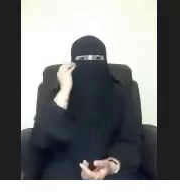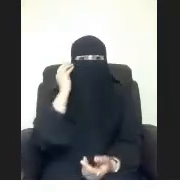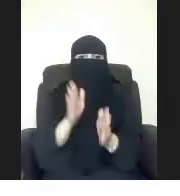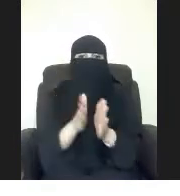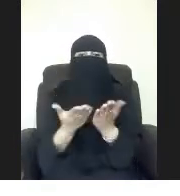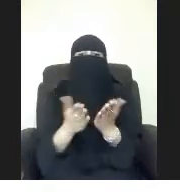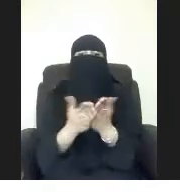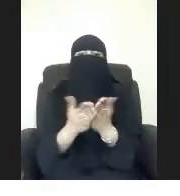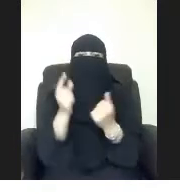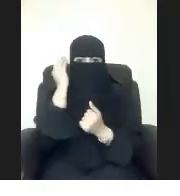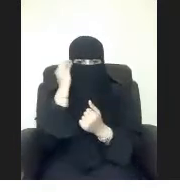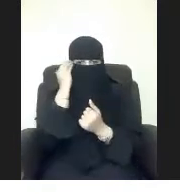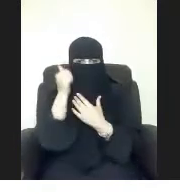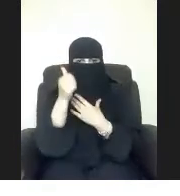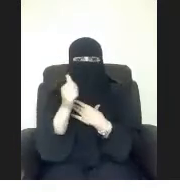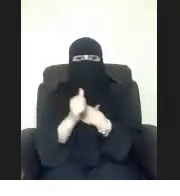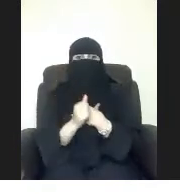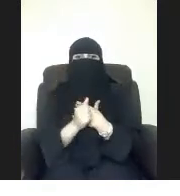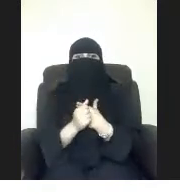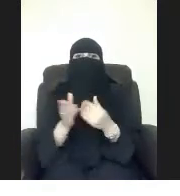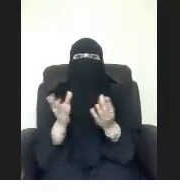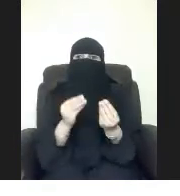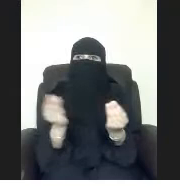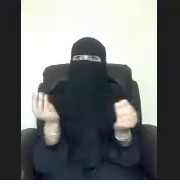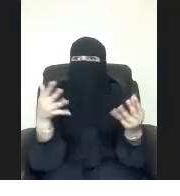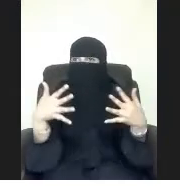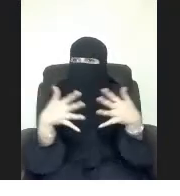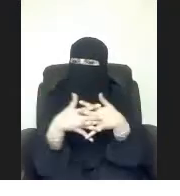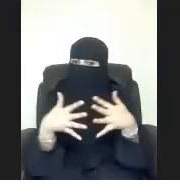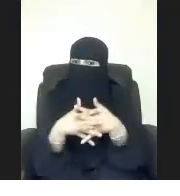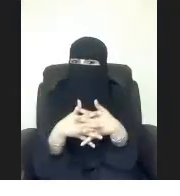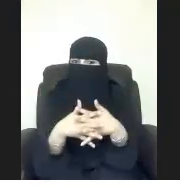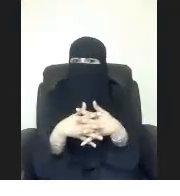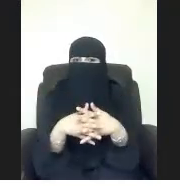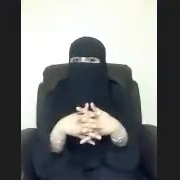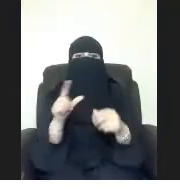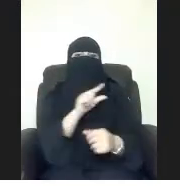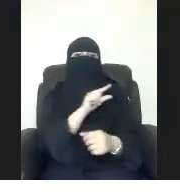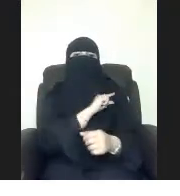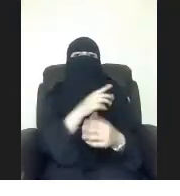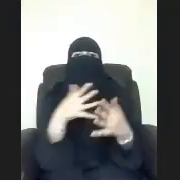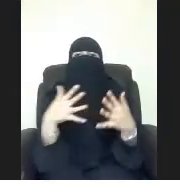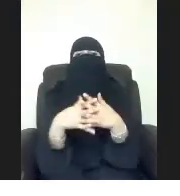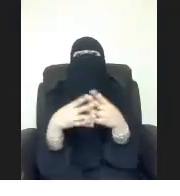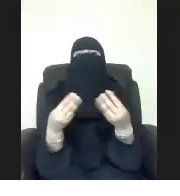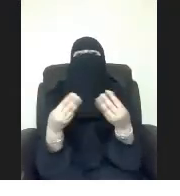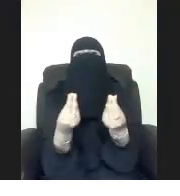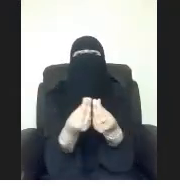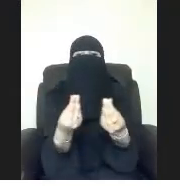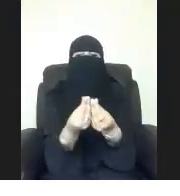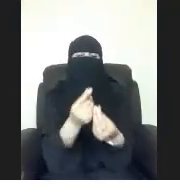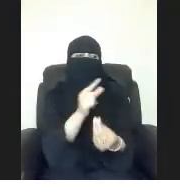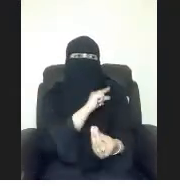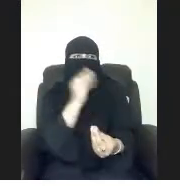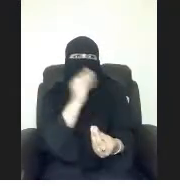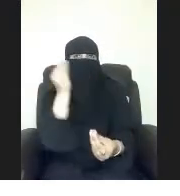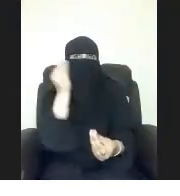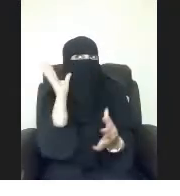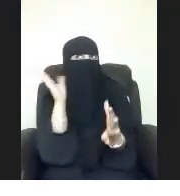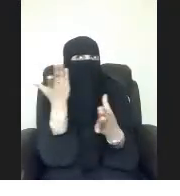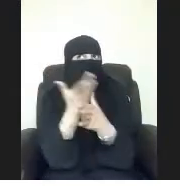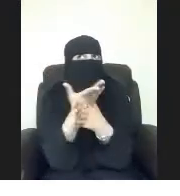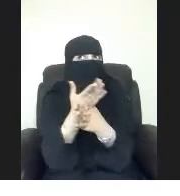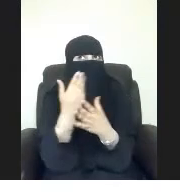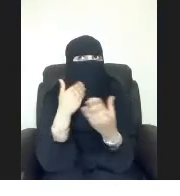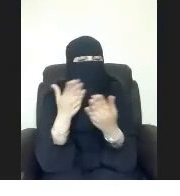هذه المشاركة من الطالب إلى الطالب نفسه. مشاركة عضو التدريس قد تكون فقط لدعمه